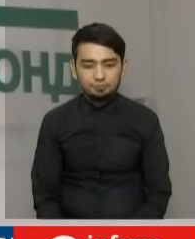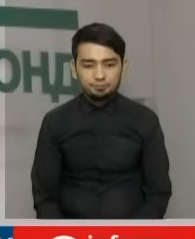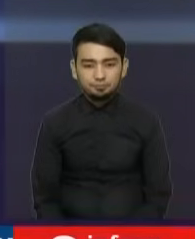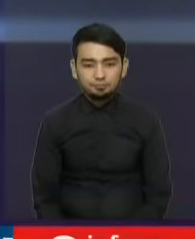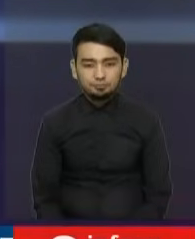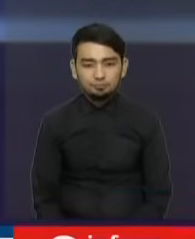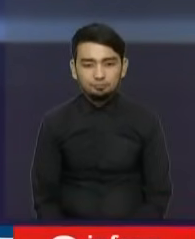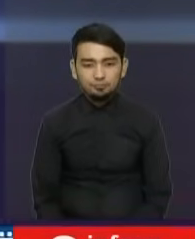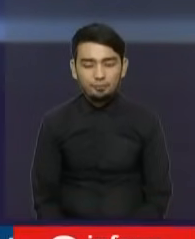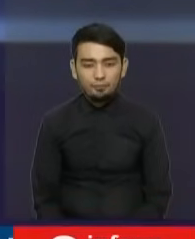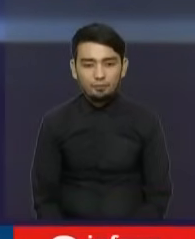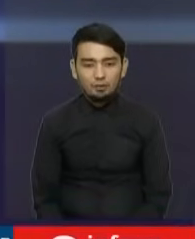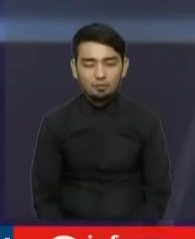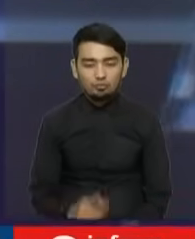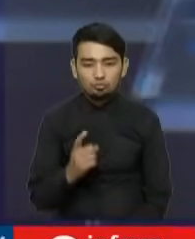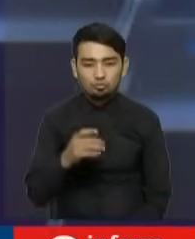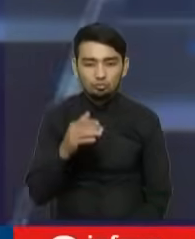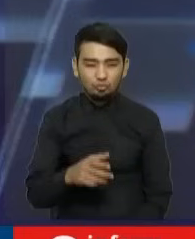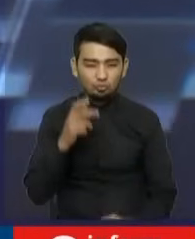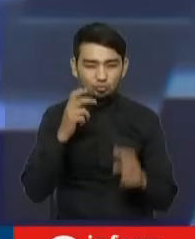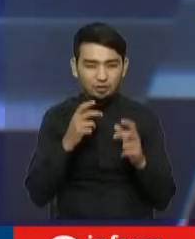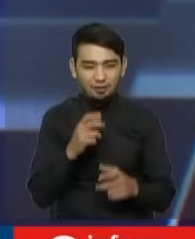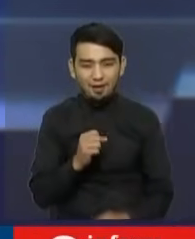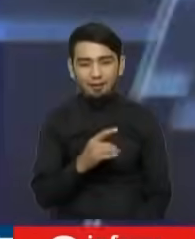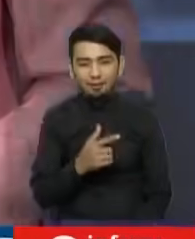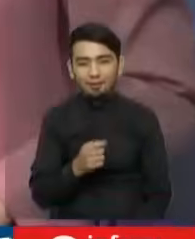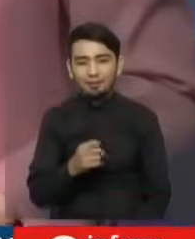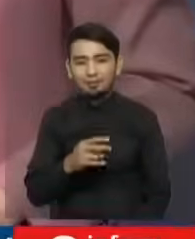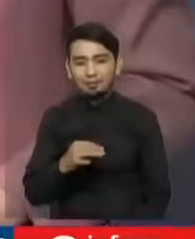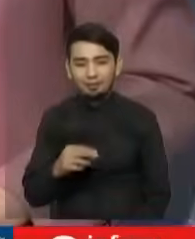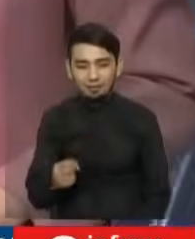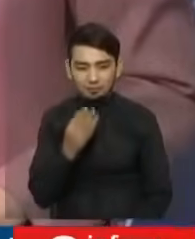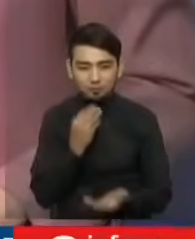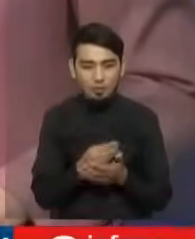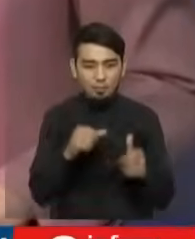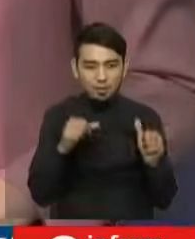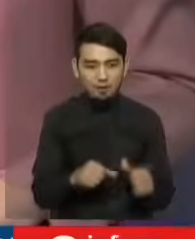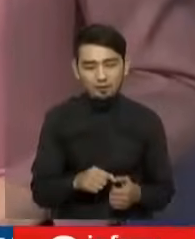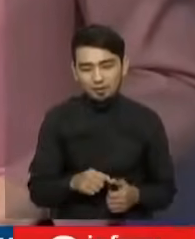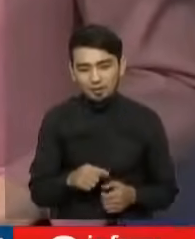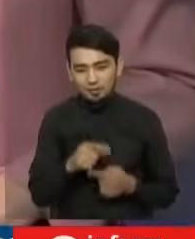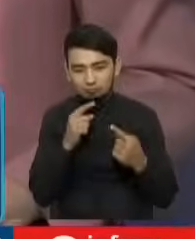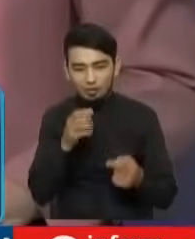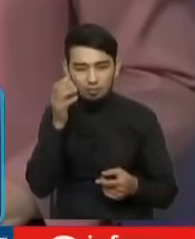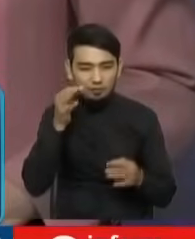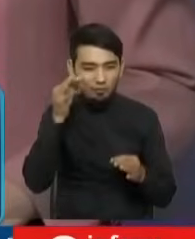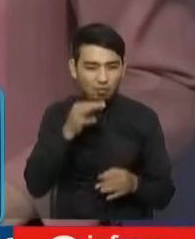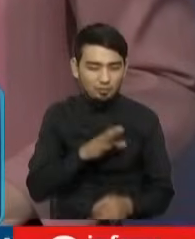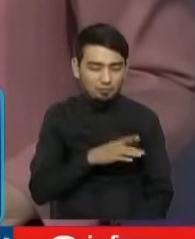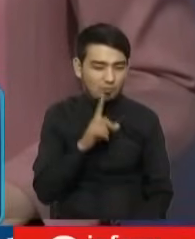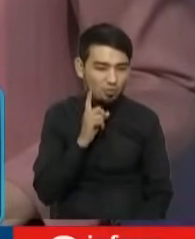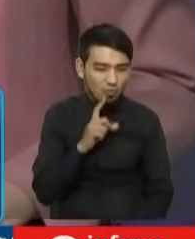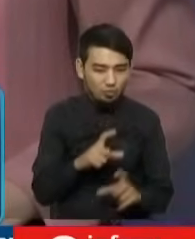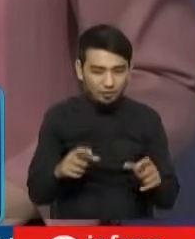Петропавловск. Сотни тысяч студентов в Аргентине пытаются отстоять свое право на образование. Молодые люди и